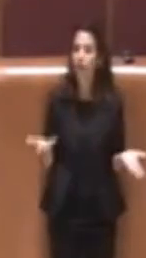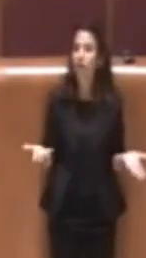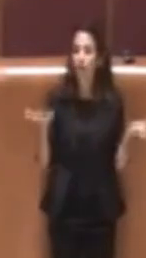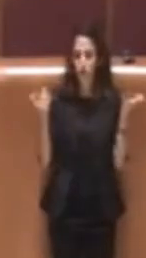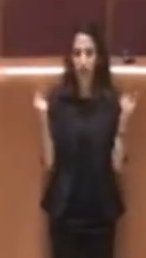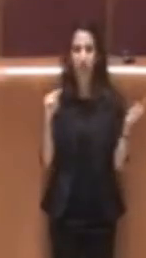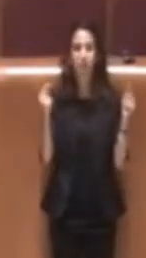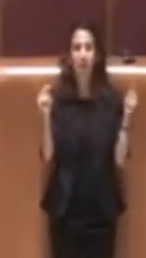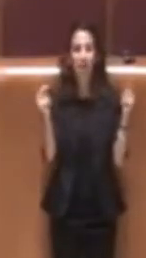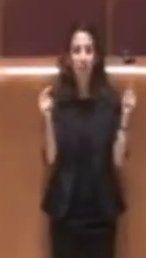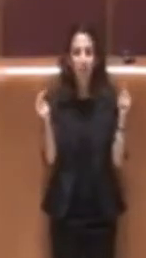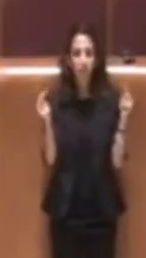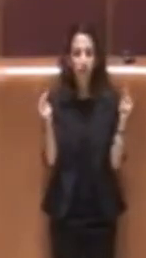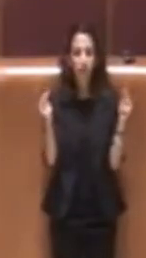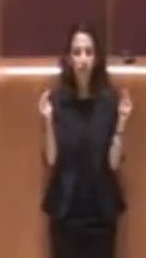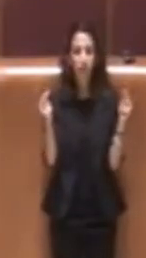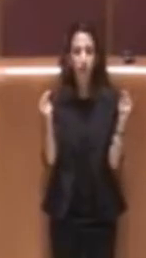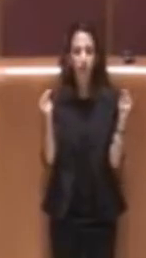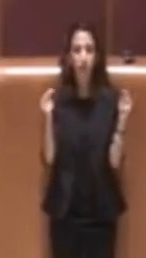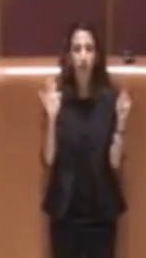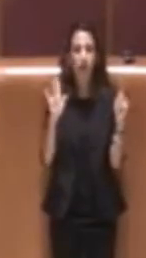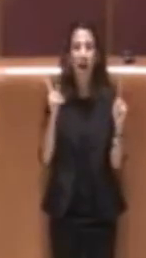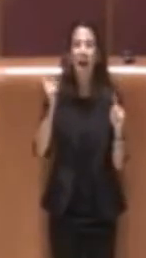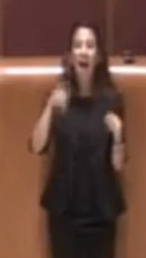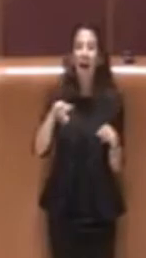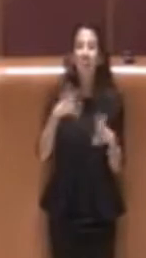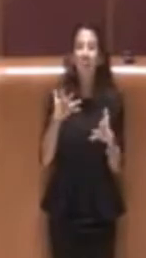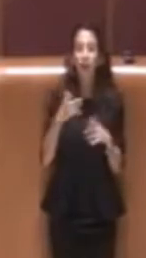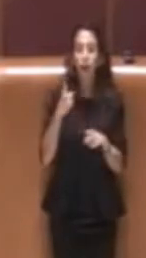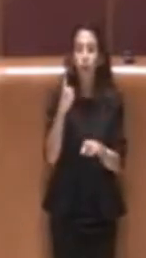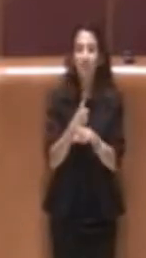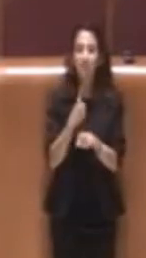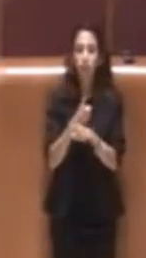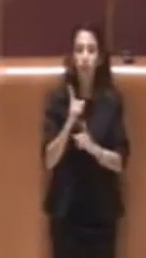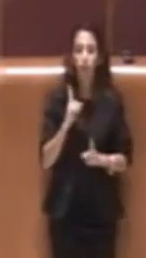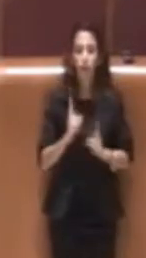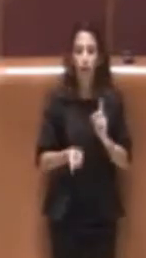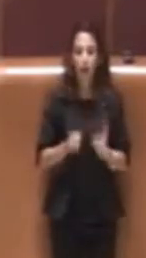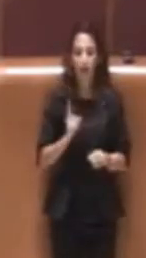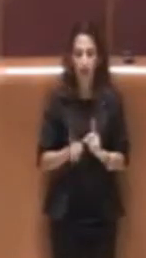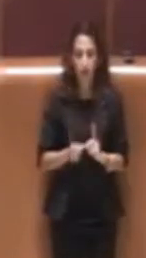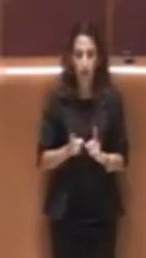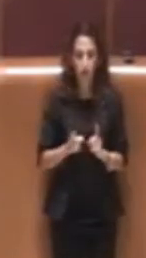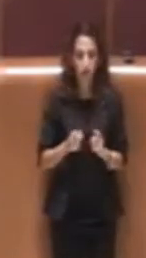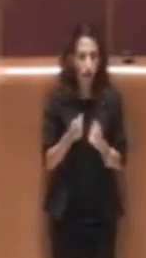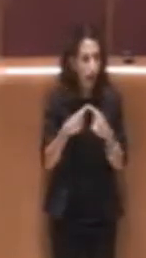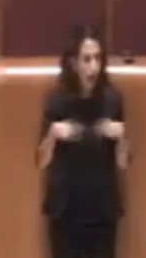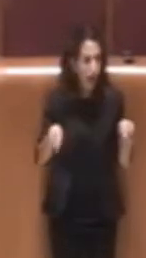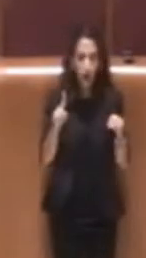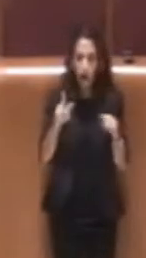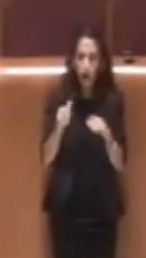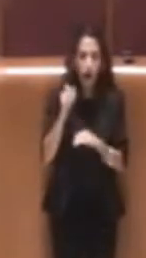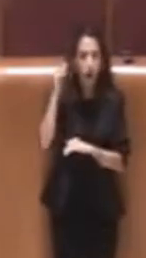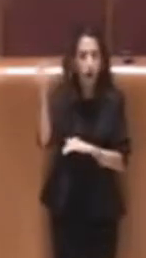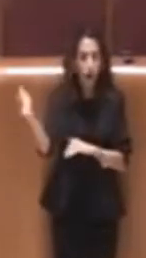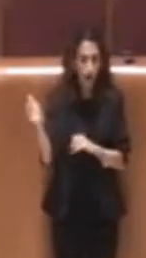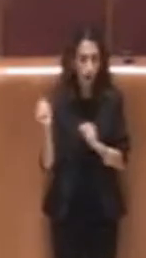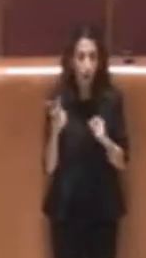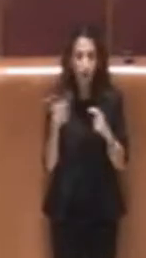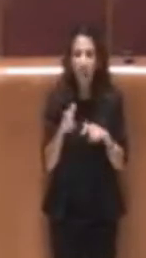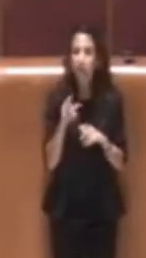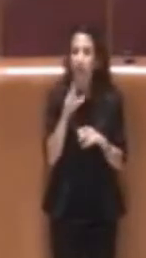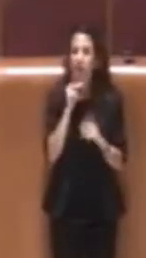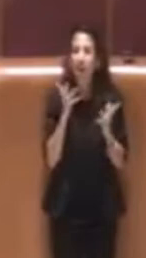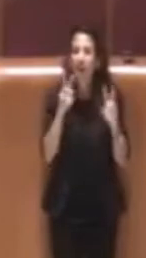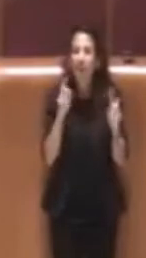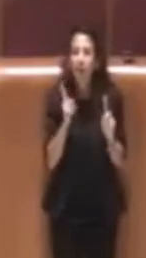dibattito, ma l'esigenza politica, anche oltre quest'Aula, perché stiamo parlando comunque di competenze